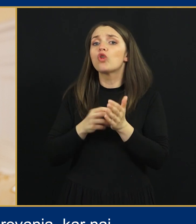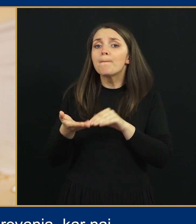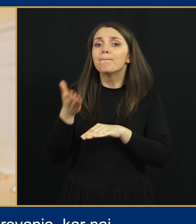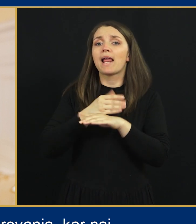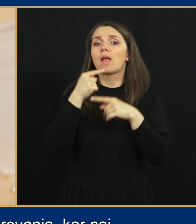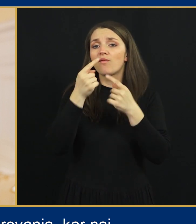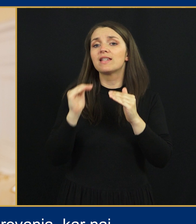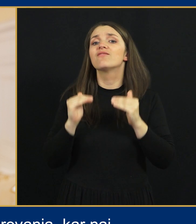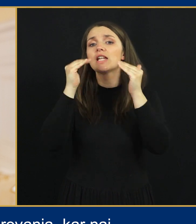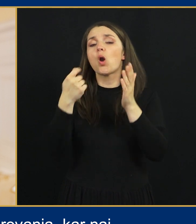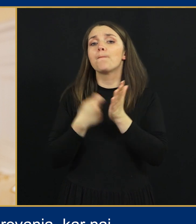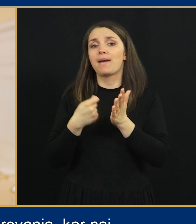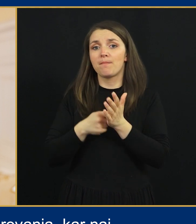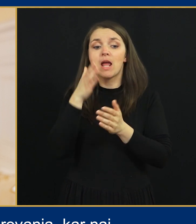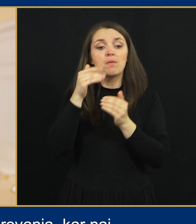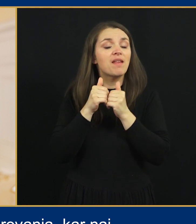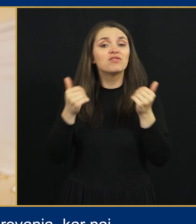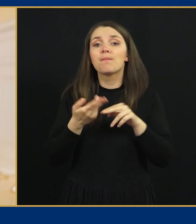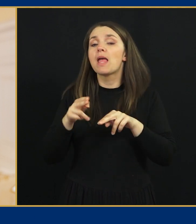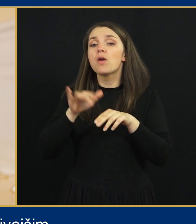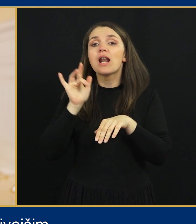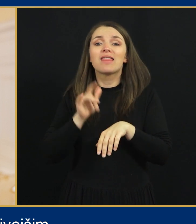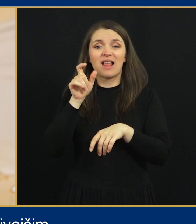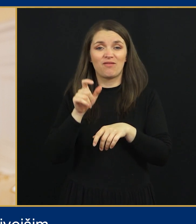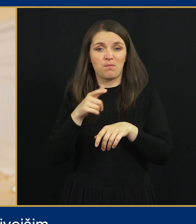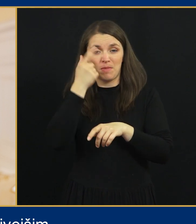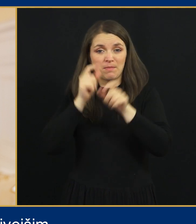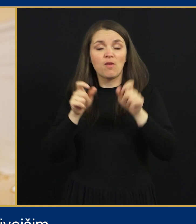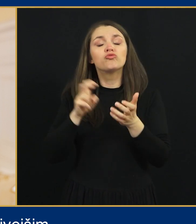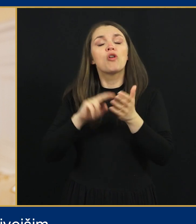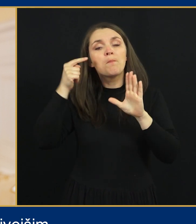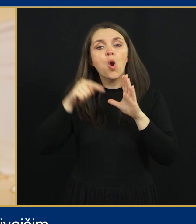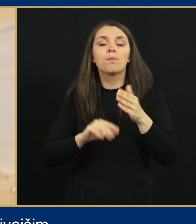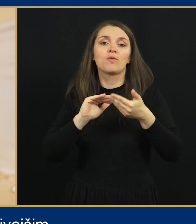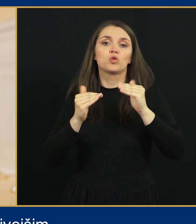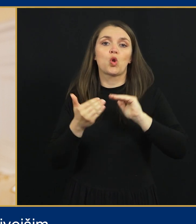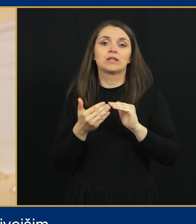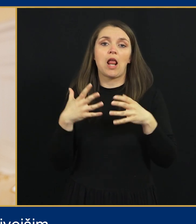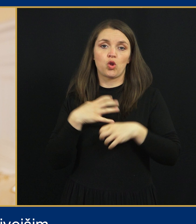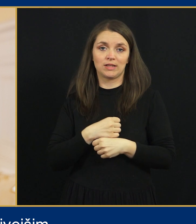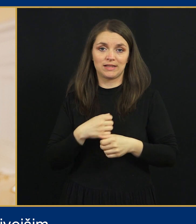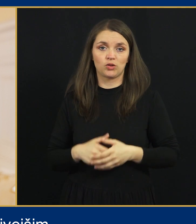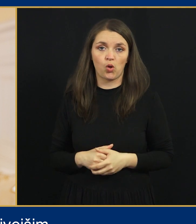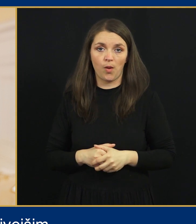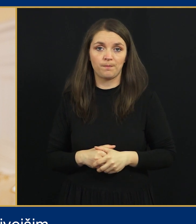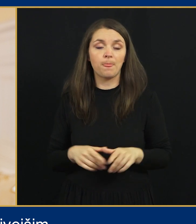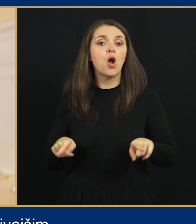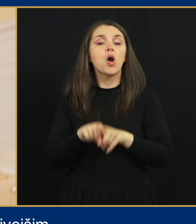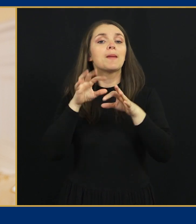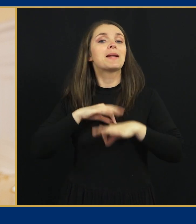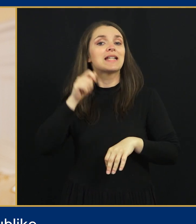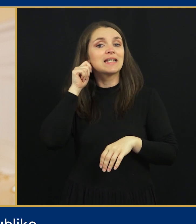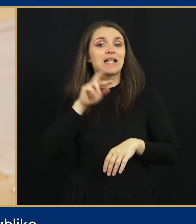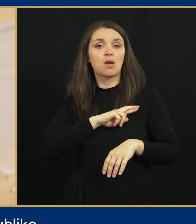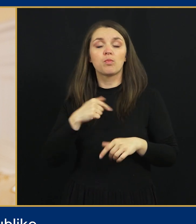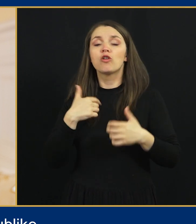zavarovanja, kar naj se zgodi še pred napovedanim dvigom premij, ki bi predvsem najranljivejšim prebivalcem še poglobil socialno